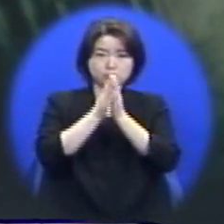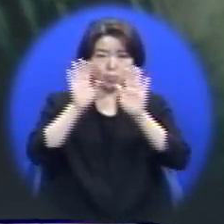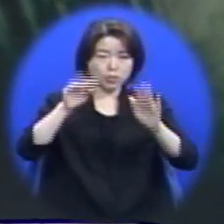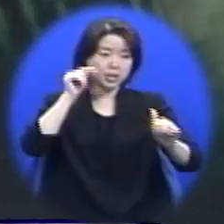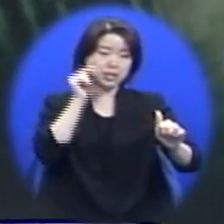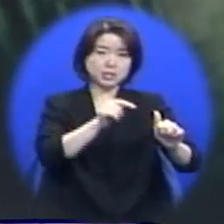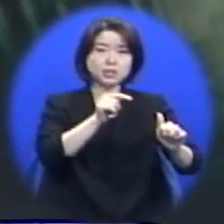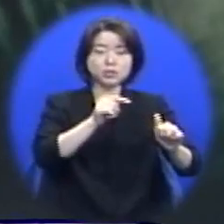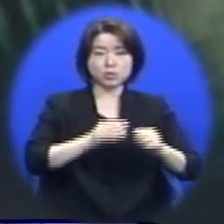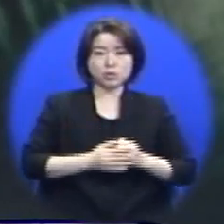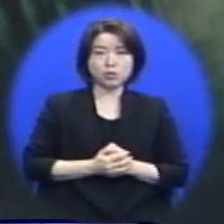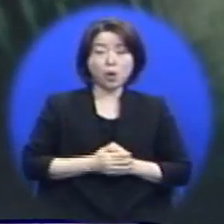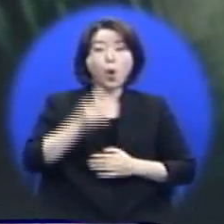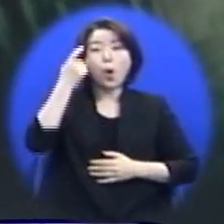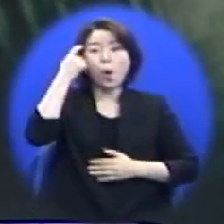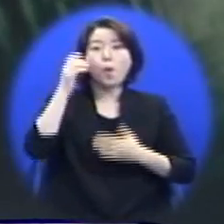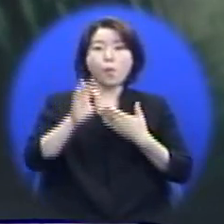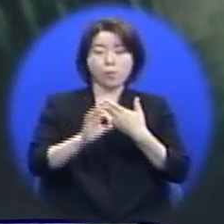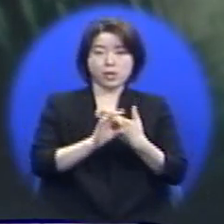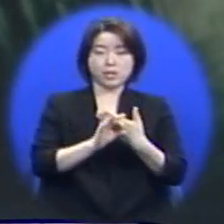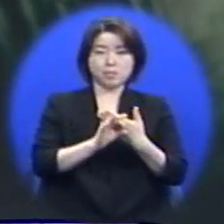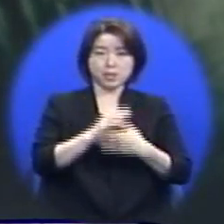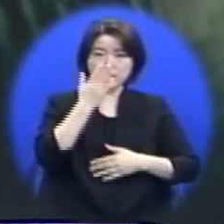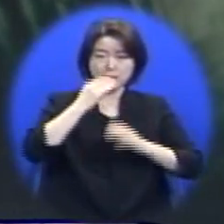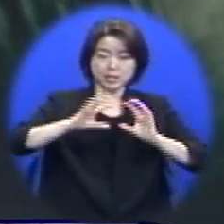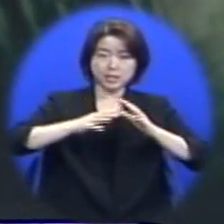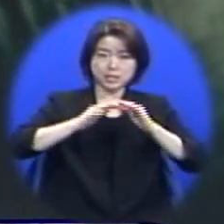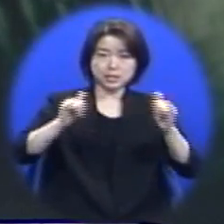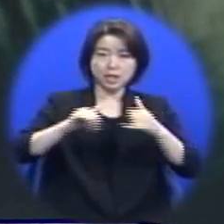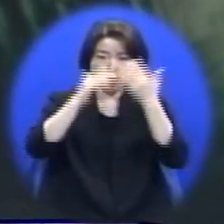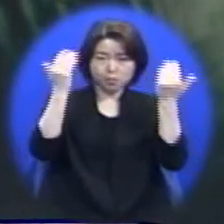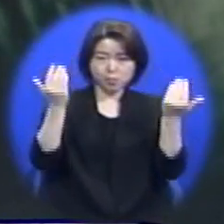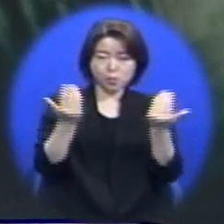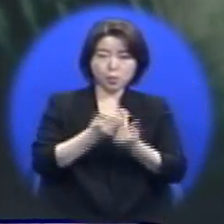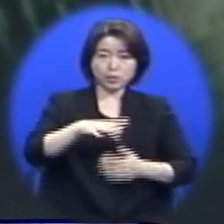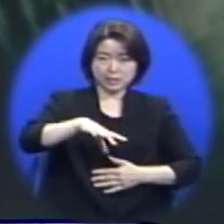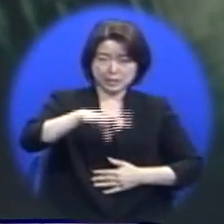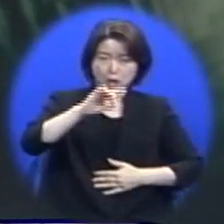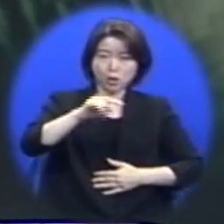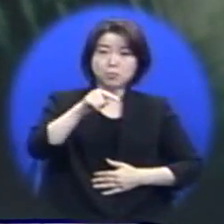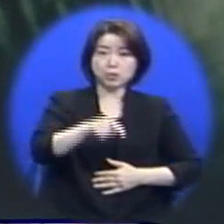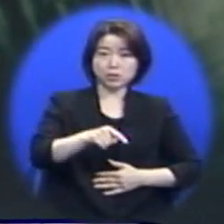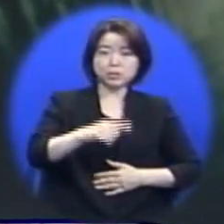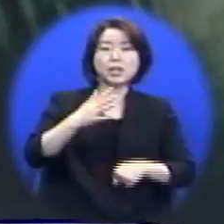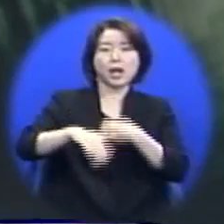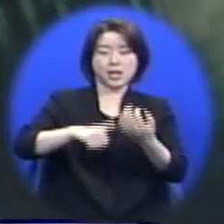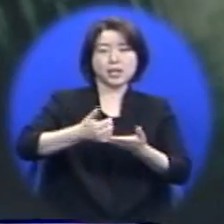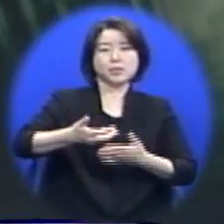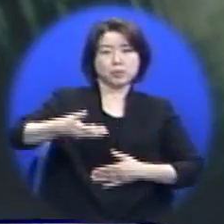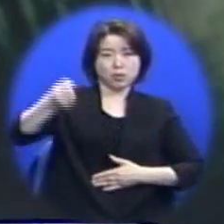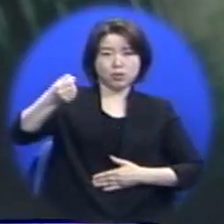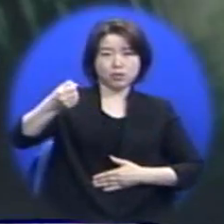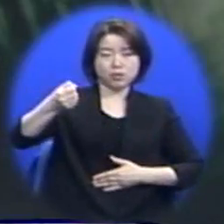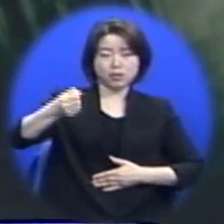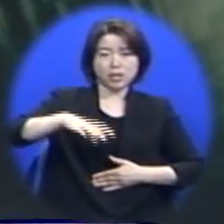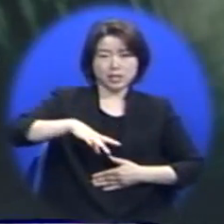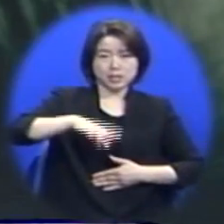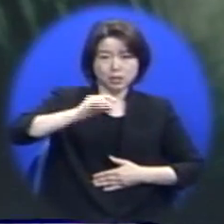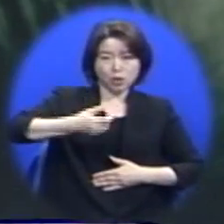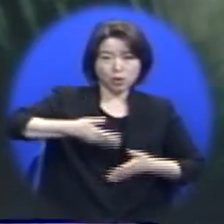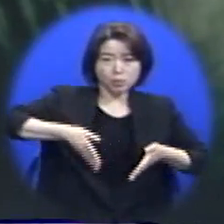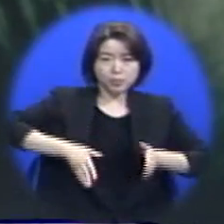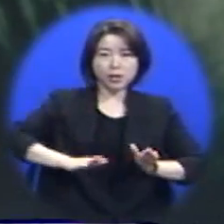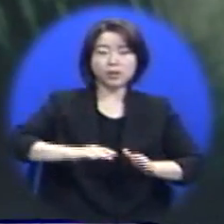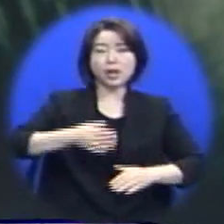명하십니다. 왜냐하면 이스라엘의 모든 첫 것은 하나님 것이기 때문에. 그러니 맏아들도 다 하나님 것이라는